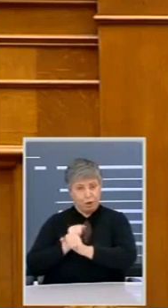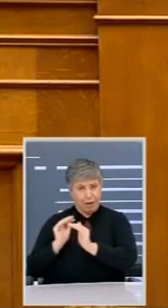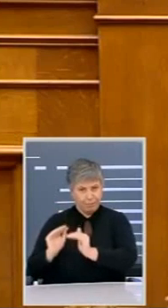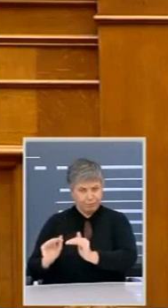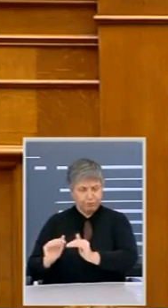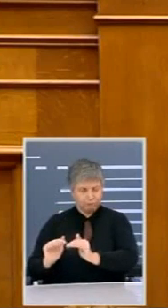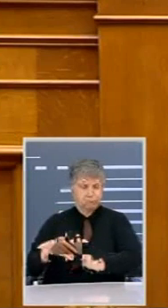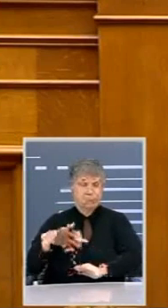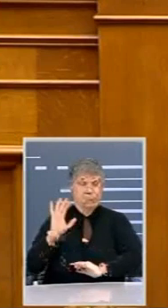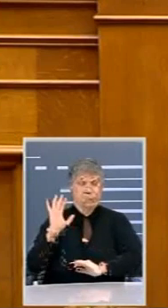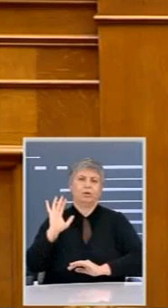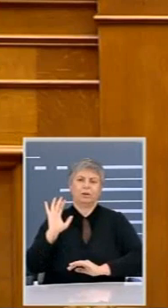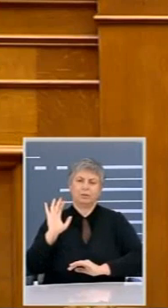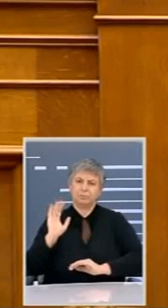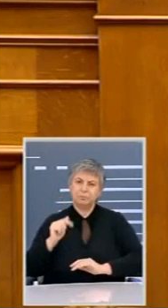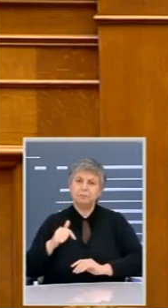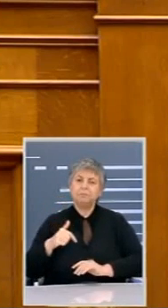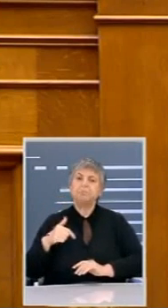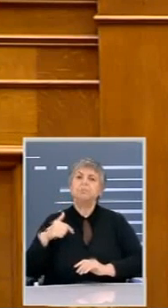κάνει,